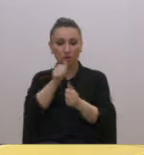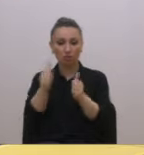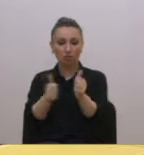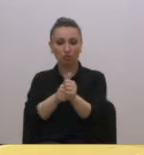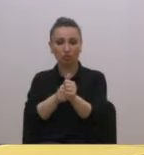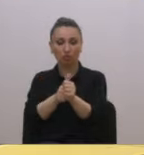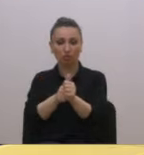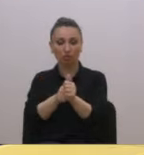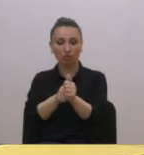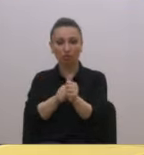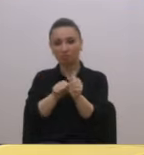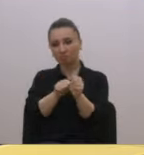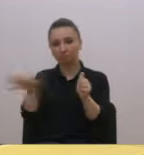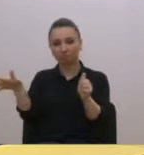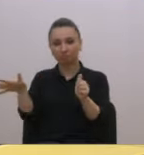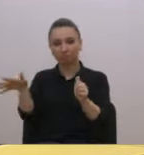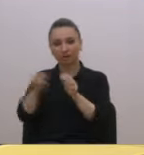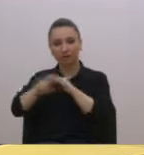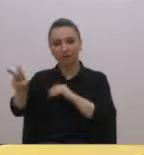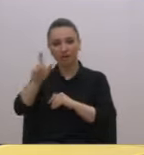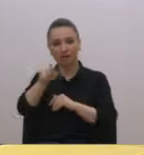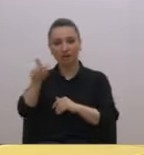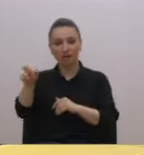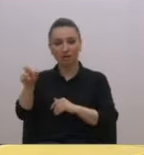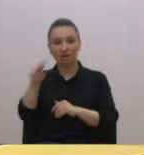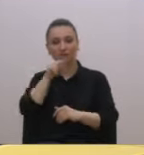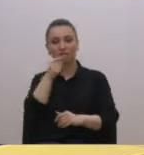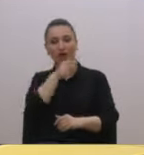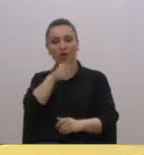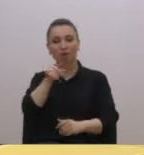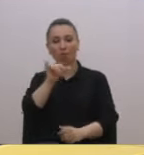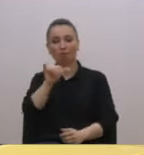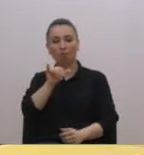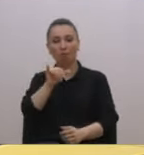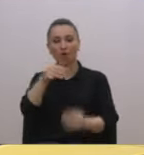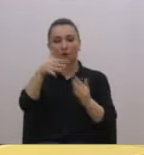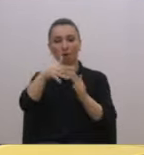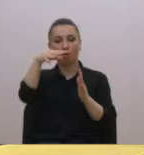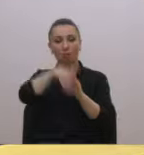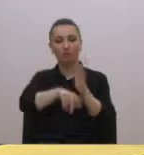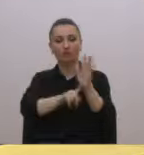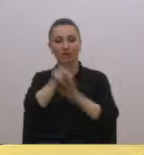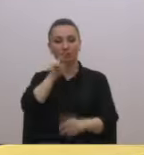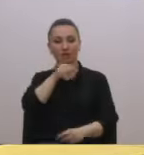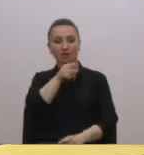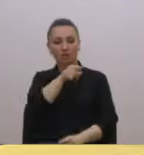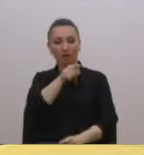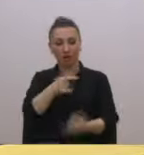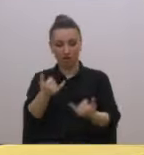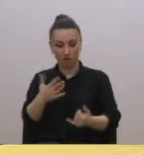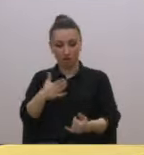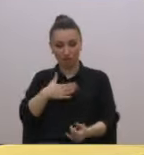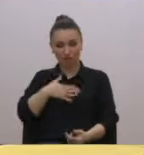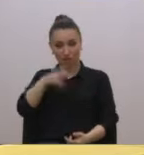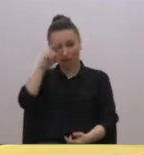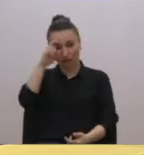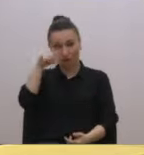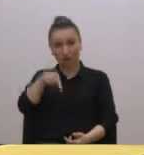გაექცნენ საკუთარ ჯარს და საზოგადოებას და დააბრალეს თავად ომის დაწყება. და დღეს ჩვენი